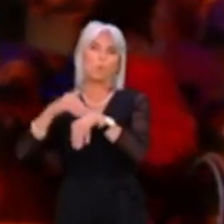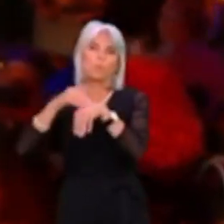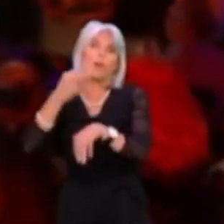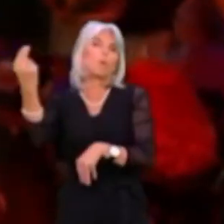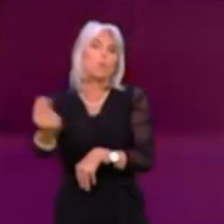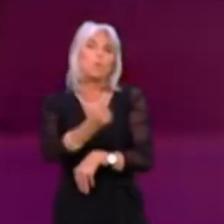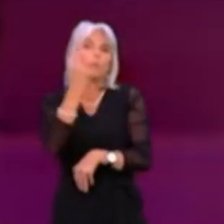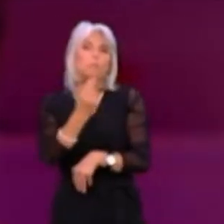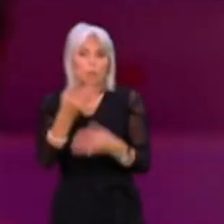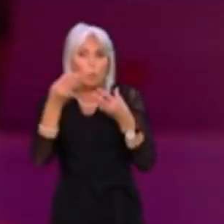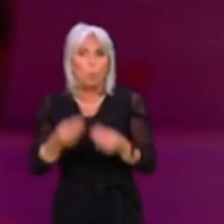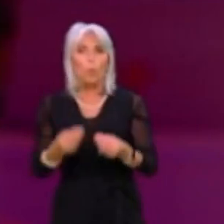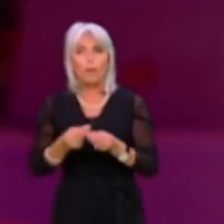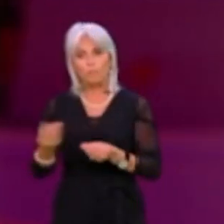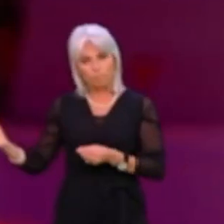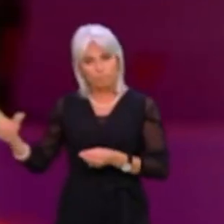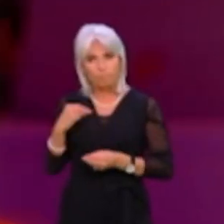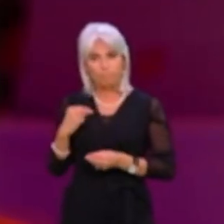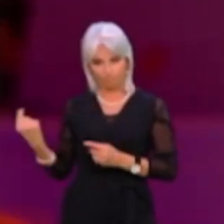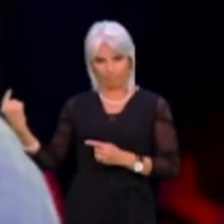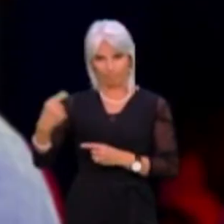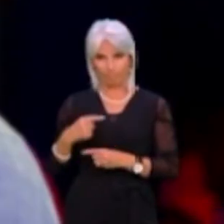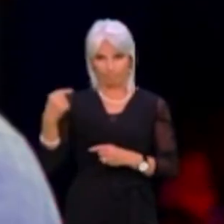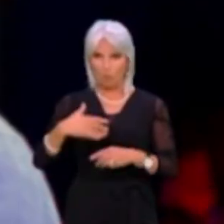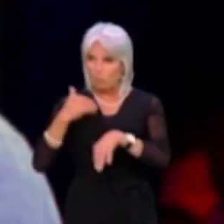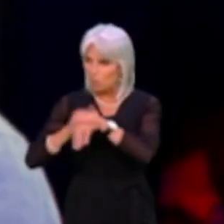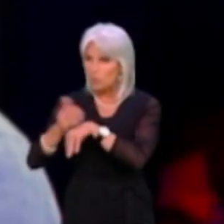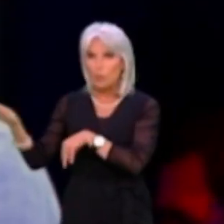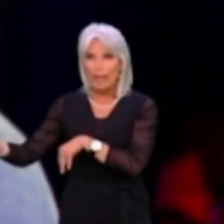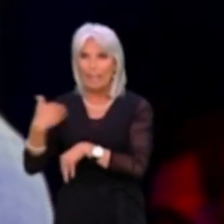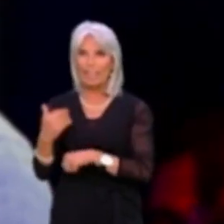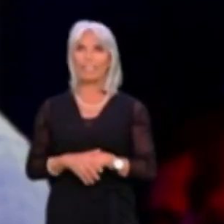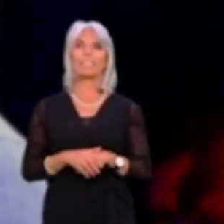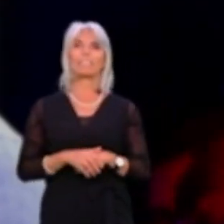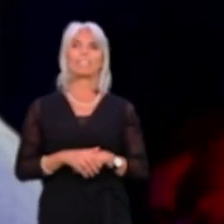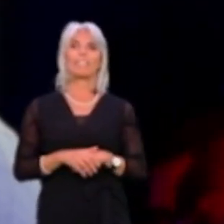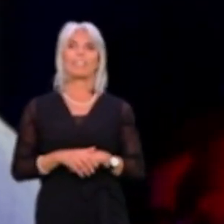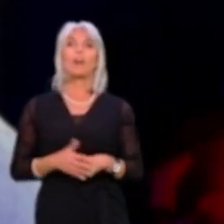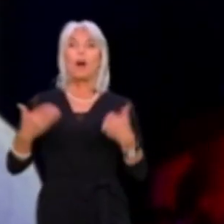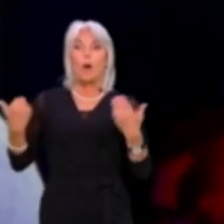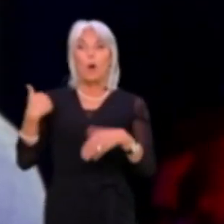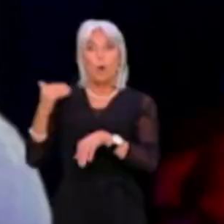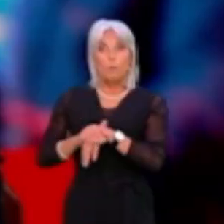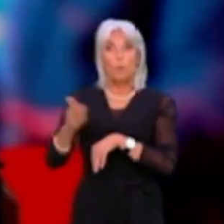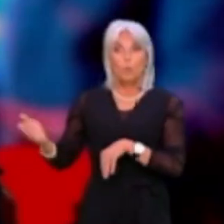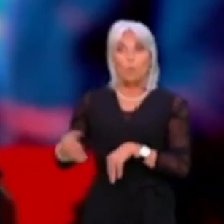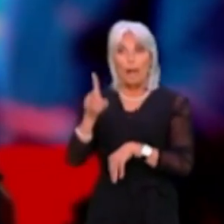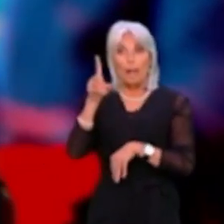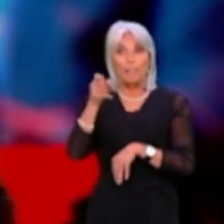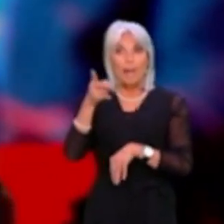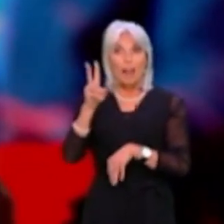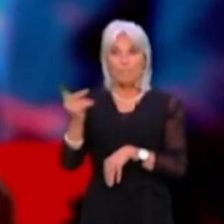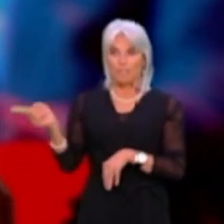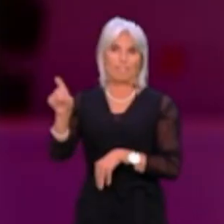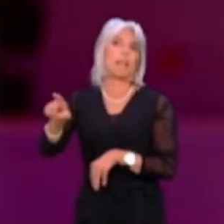utiles et très concrets de Sacha qui m'a rejoint en plateau. Bonsoir Sacha. Bonjour. Et bonsoir Delphine, Bonsoir.